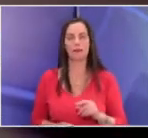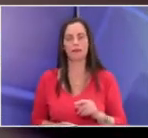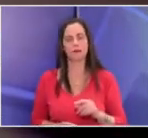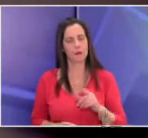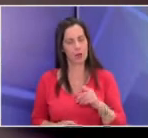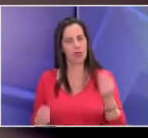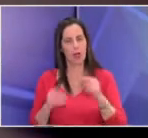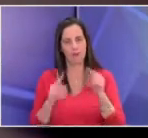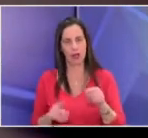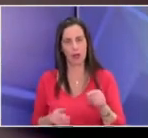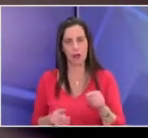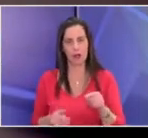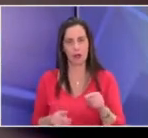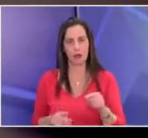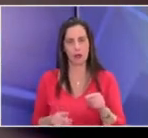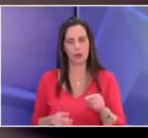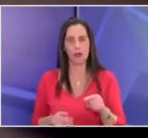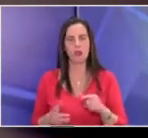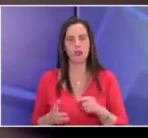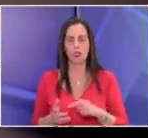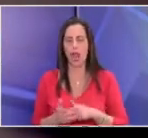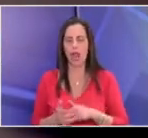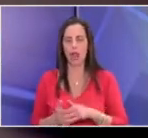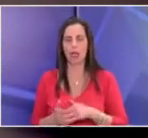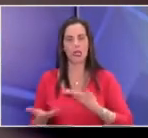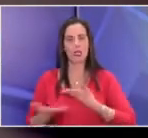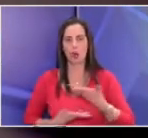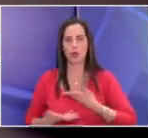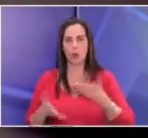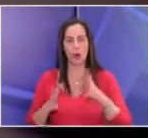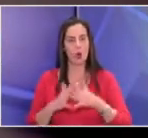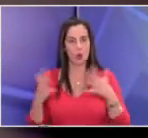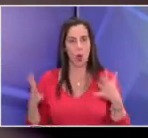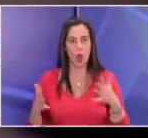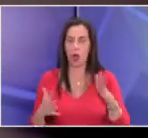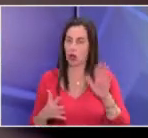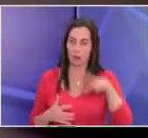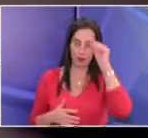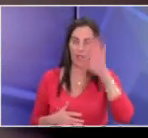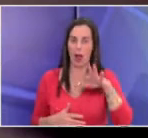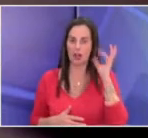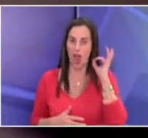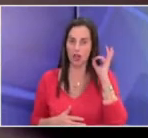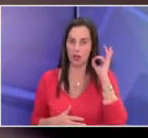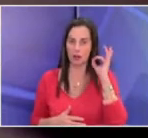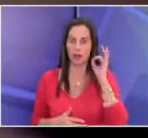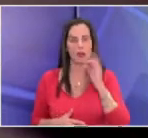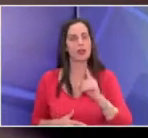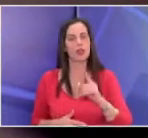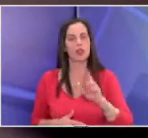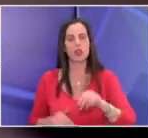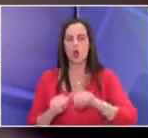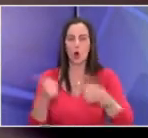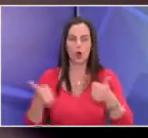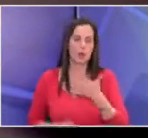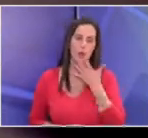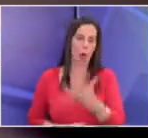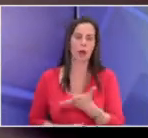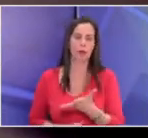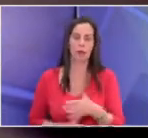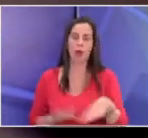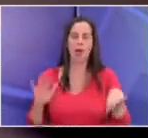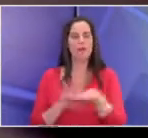והעובדות. הילדים יוצאים משם מקסימום רמה של 3 יחידות. זה לא משנה, יכול להיות הבחורה הכי מוכשרת בעולם, זה מה שהיא יוצאת משם.